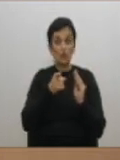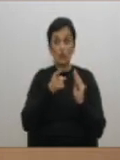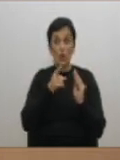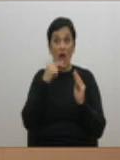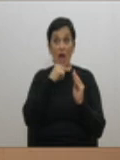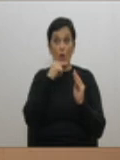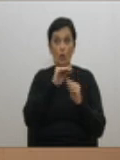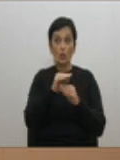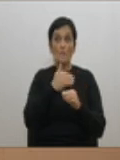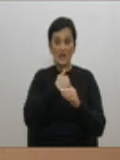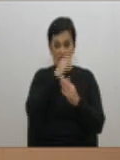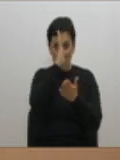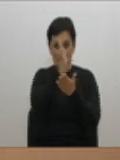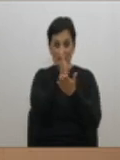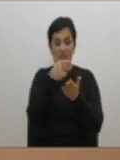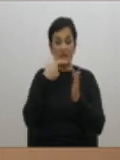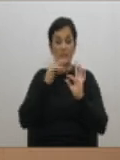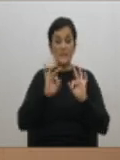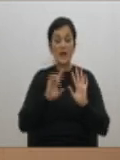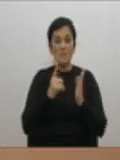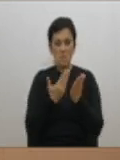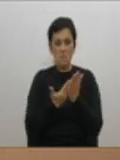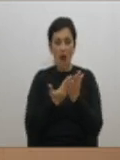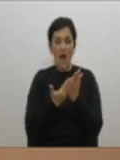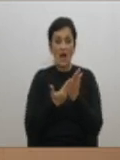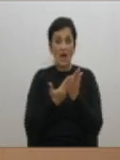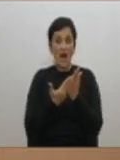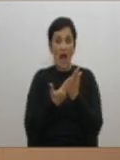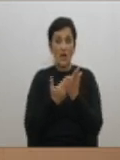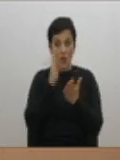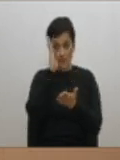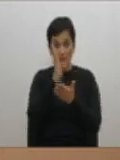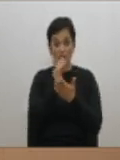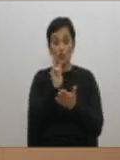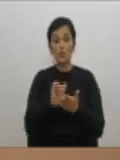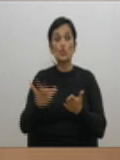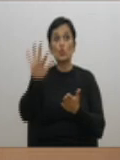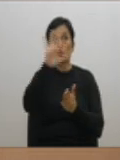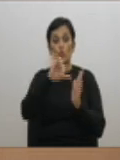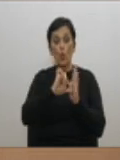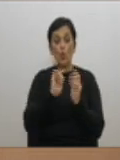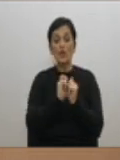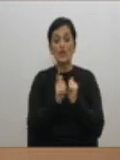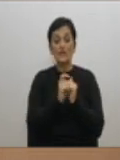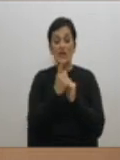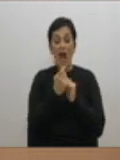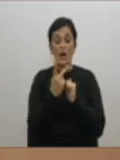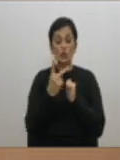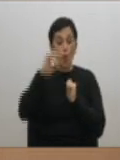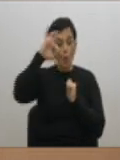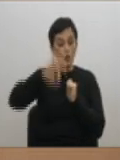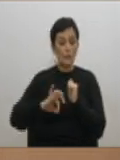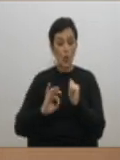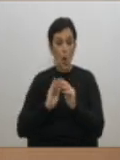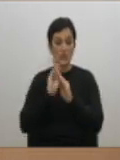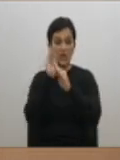ზრდა. მე მინდა პირდაპირ გითხრათ, რომ მაგალითად პირდაპირი უცხოური ინვესტიციები 102% არის